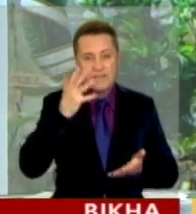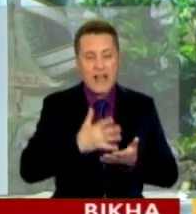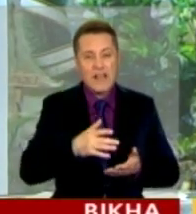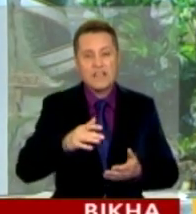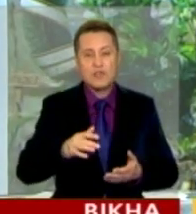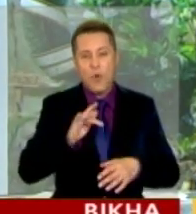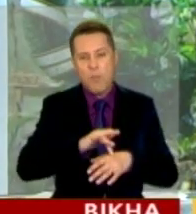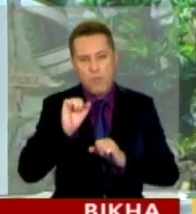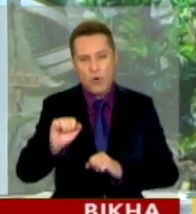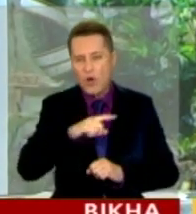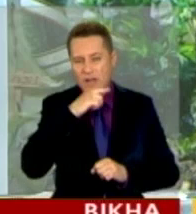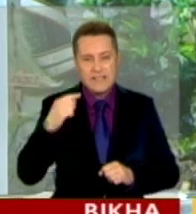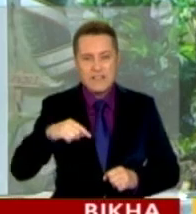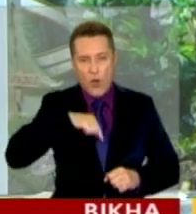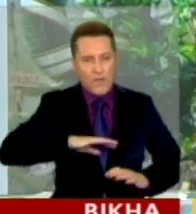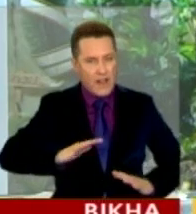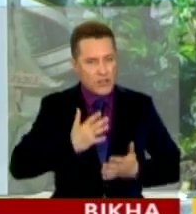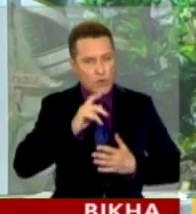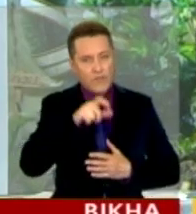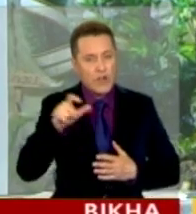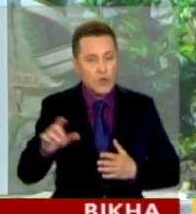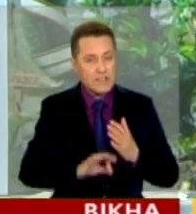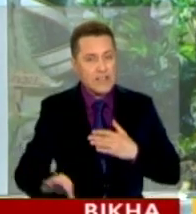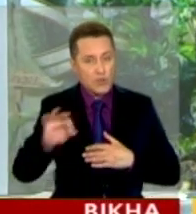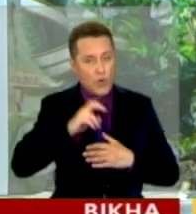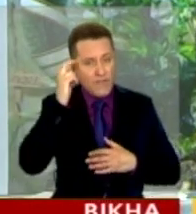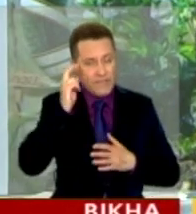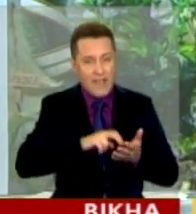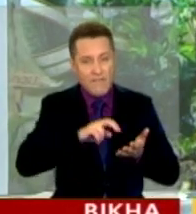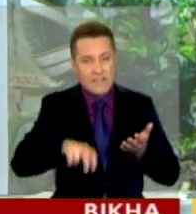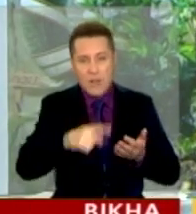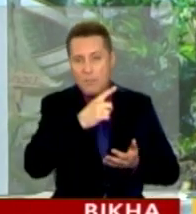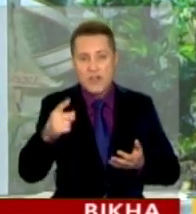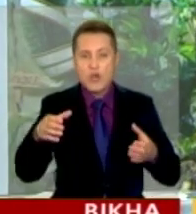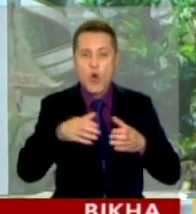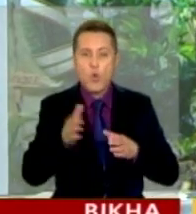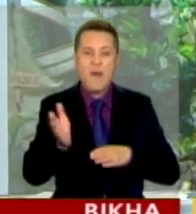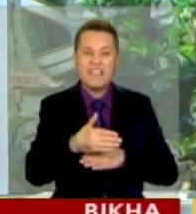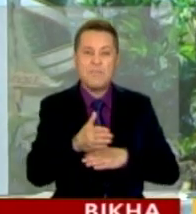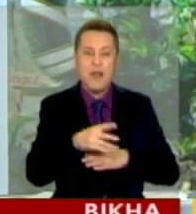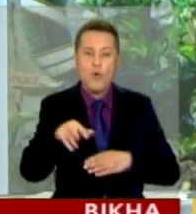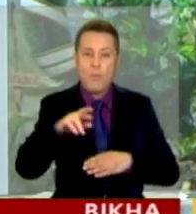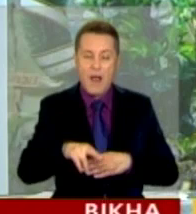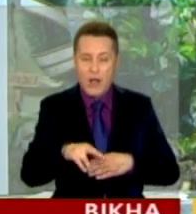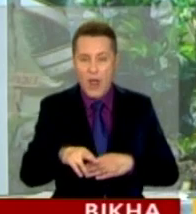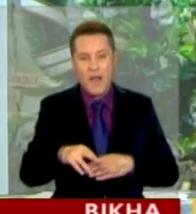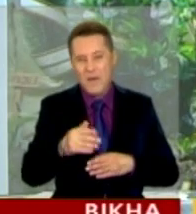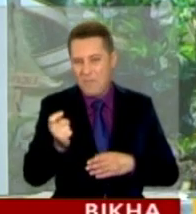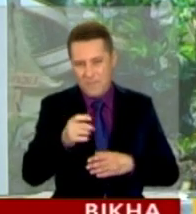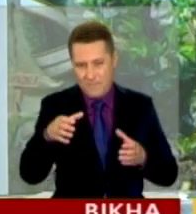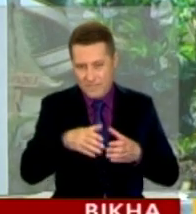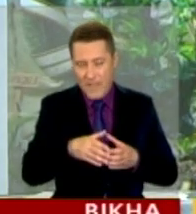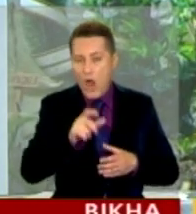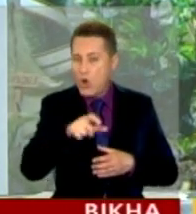проросійсько налаштованих людей зі Сходу. Сьогодні в Києві висадилася перша група із Маріуполя. Поки що нечисленна, бо люди їхати